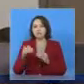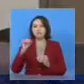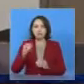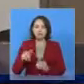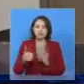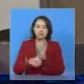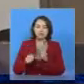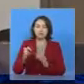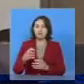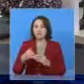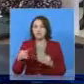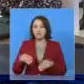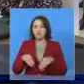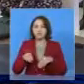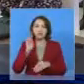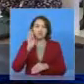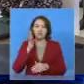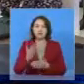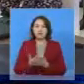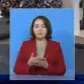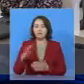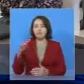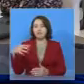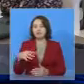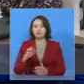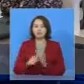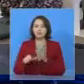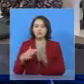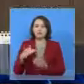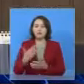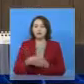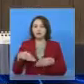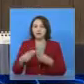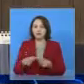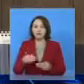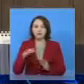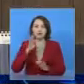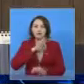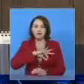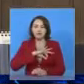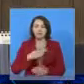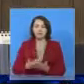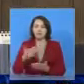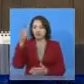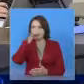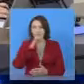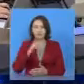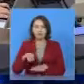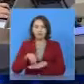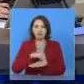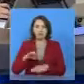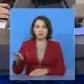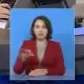10 600 гектаров орошаемых земель, из них 4600 будут сданы в эксплуатацию в текущем году. Аким